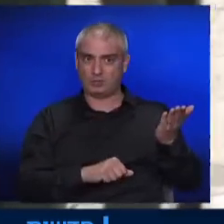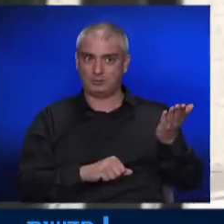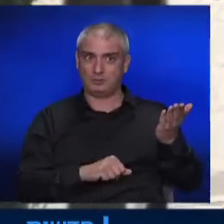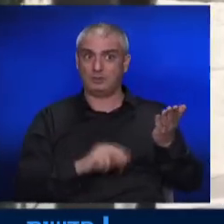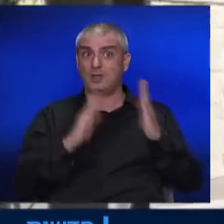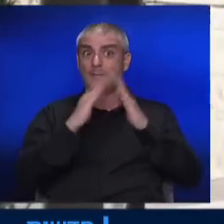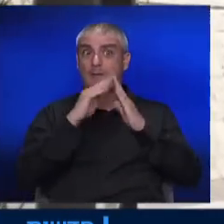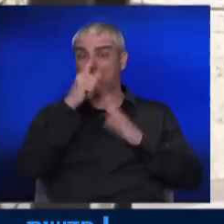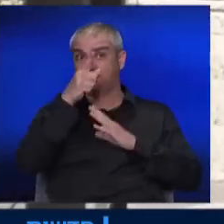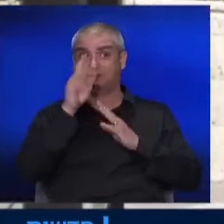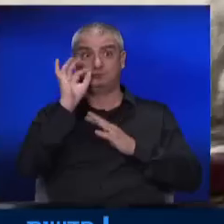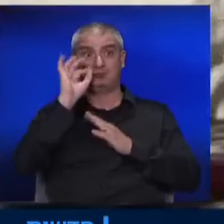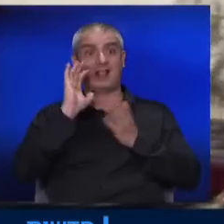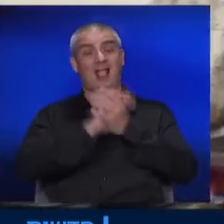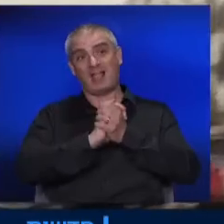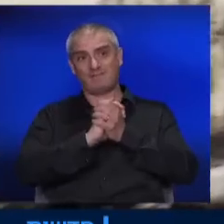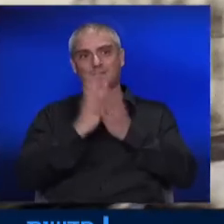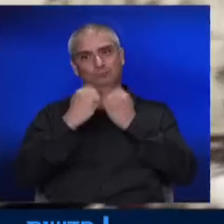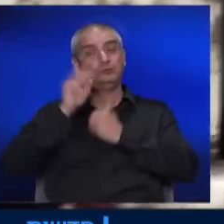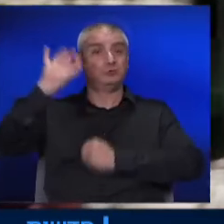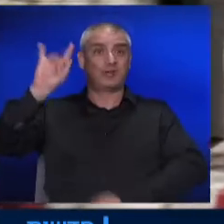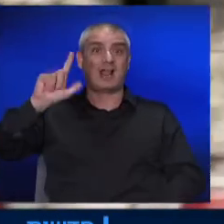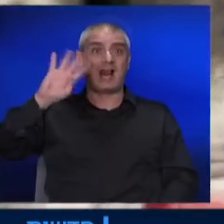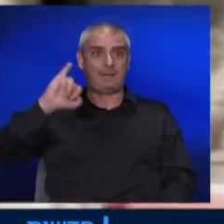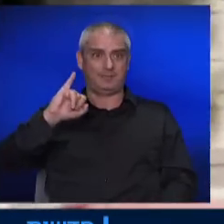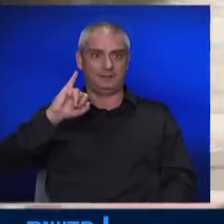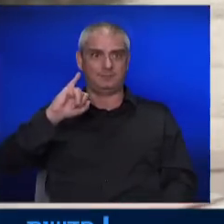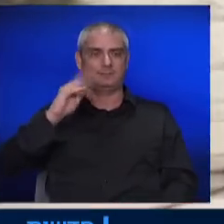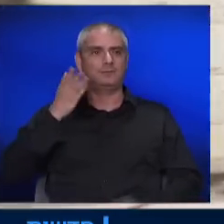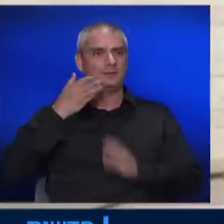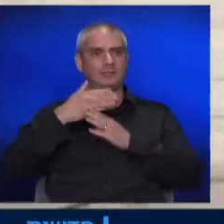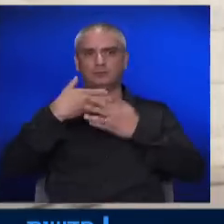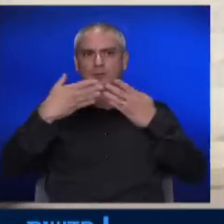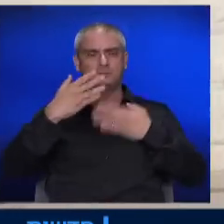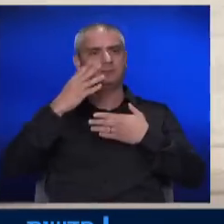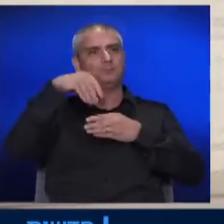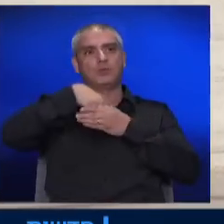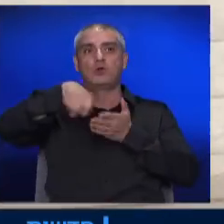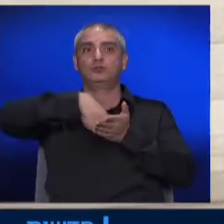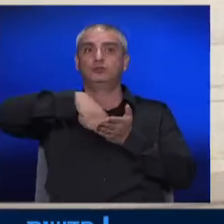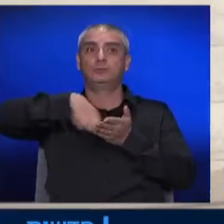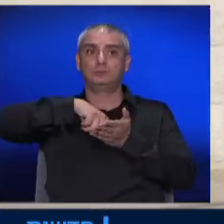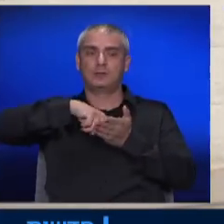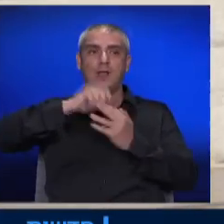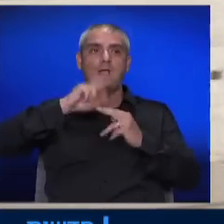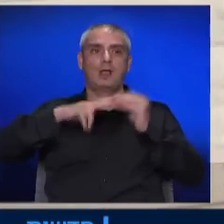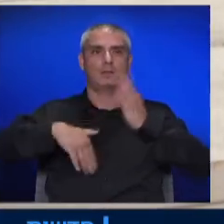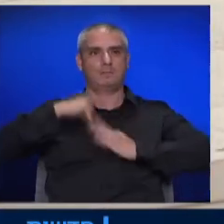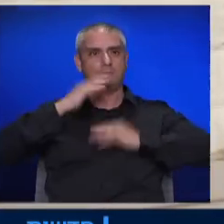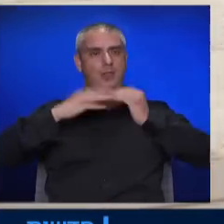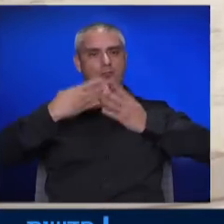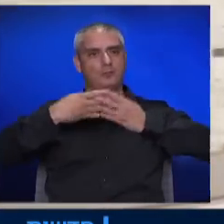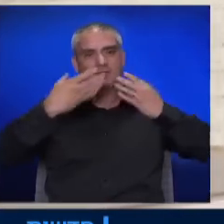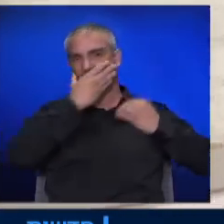ששייך לחבר, בן משפחת חלבי, נכנסו לחצר במסגרת השיפוץ. ואחר כך בנו לו קיר יפה עם חיפוי של